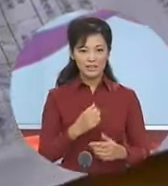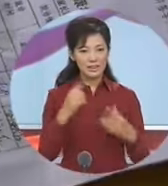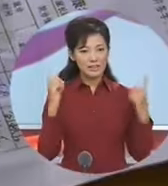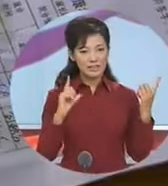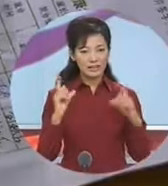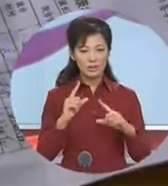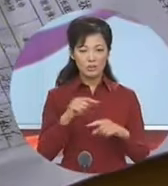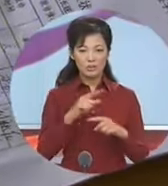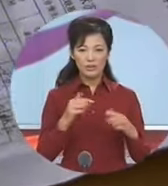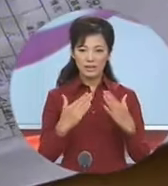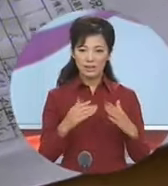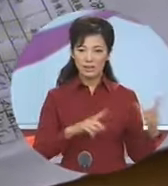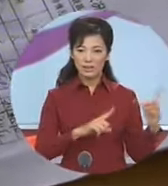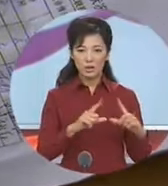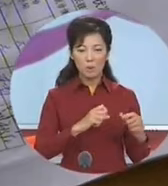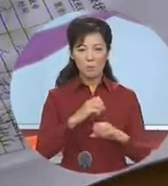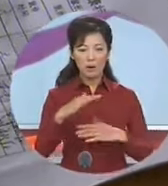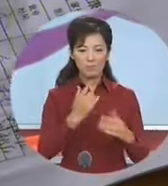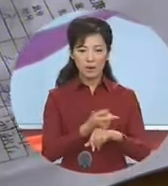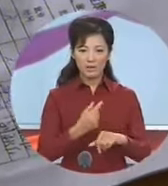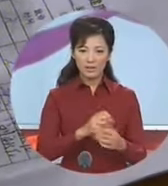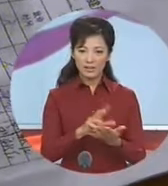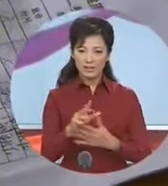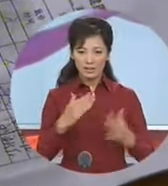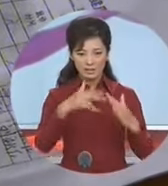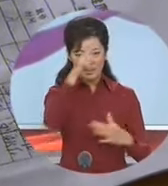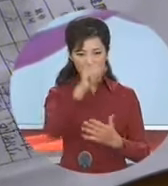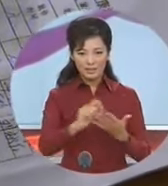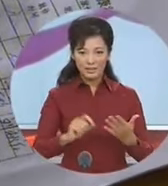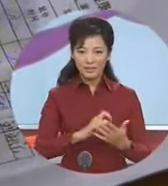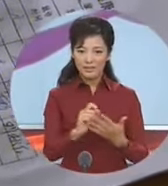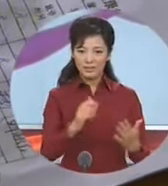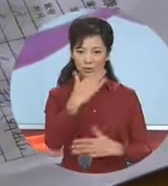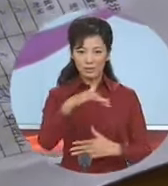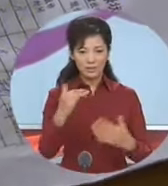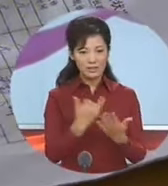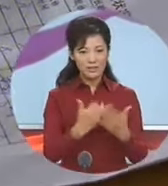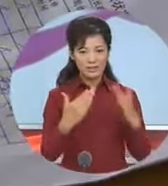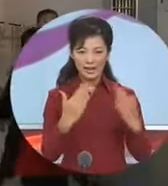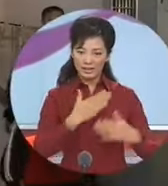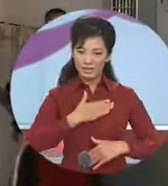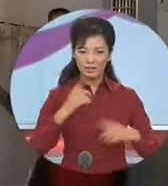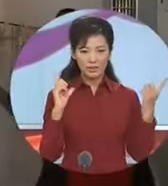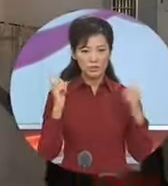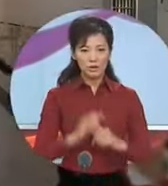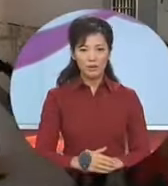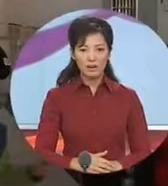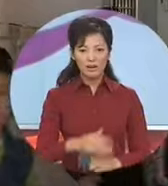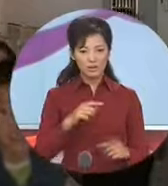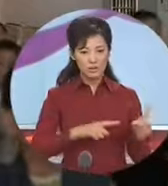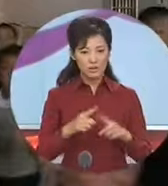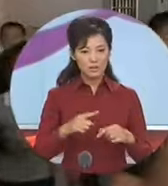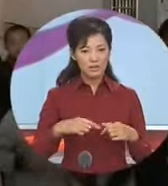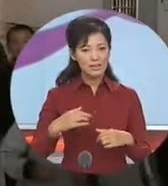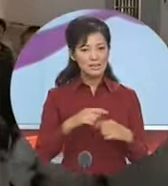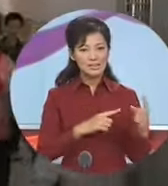状况家庭日报表。这张信息表由家长填写，记录了学生每天在家的身体状况。随着季节的变